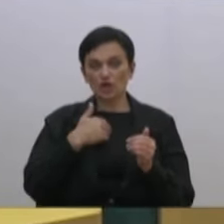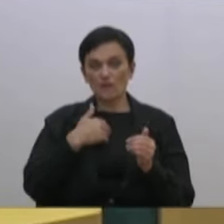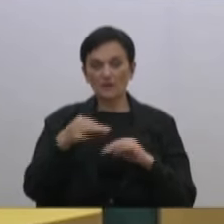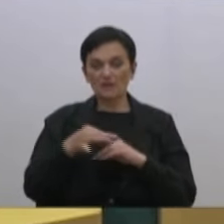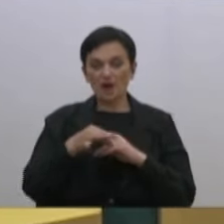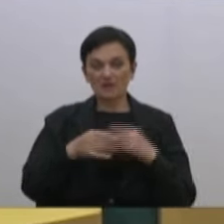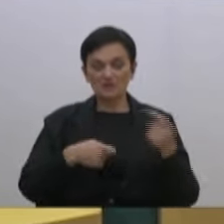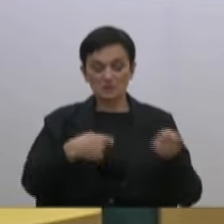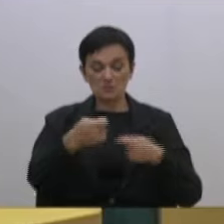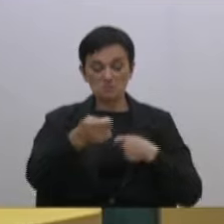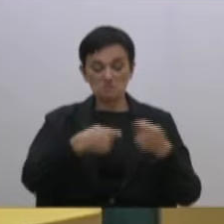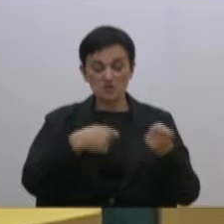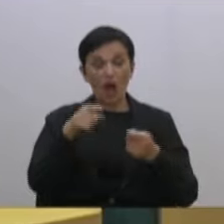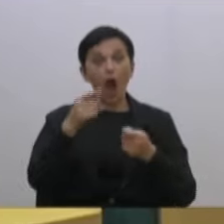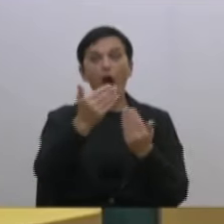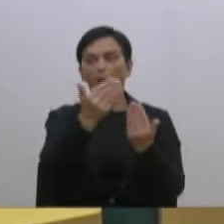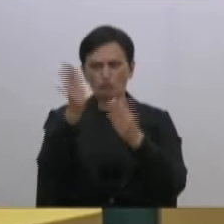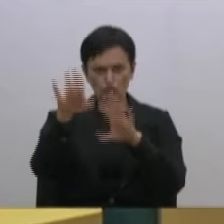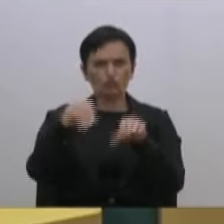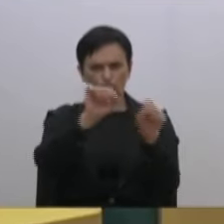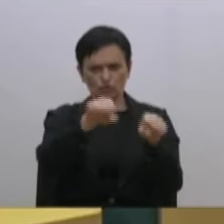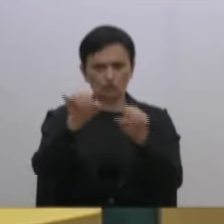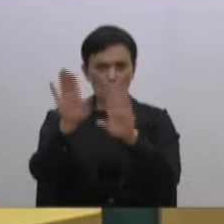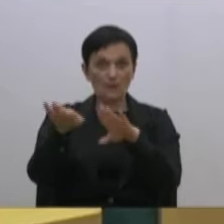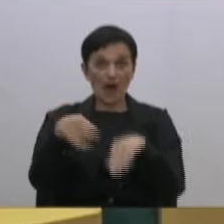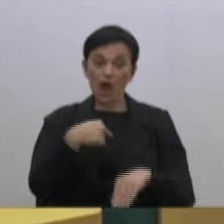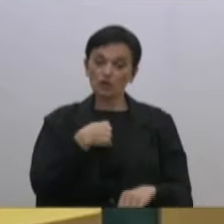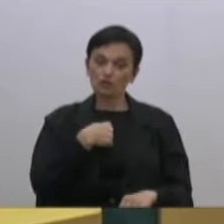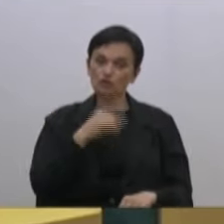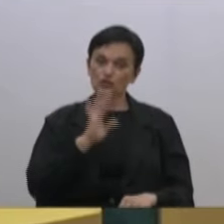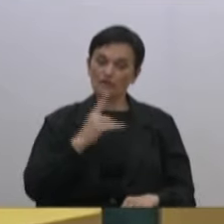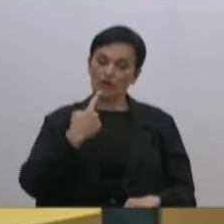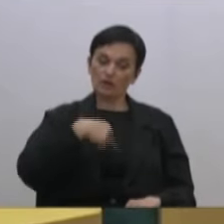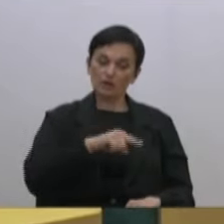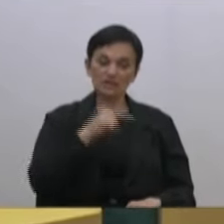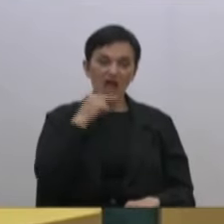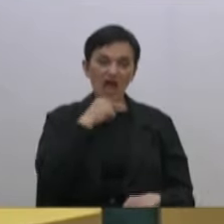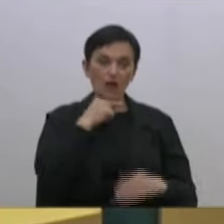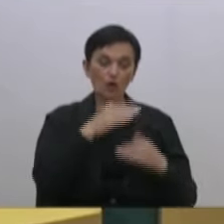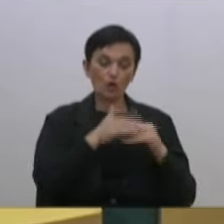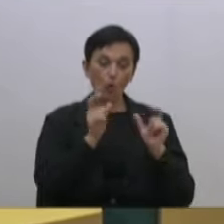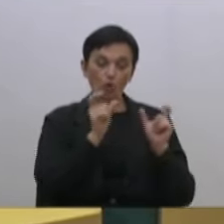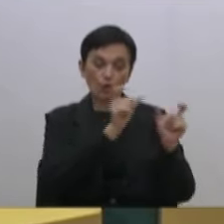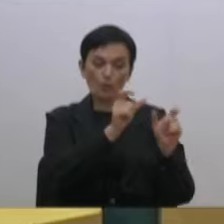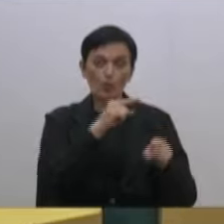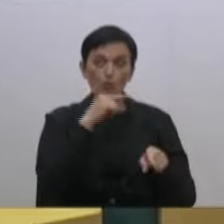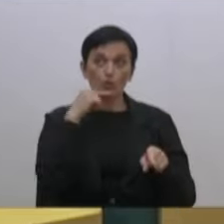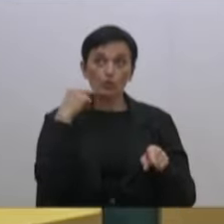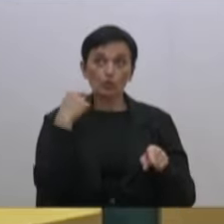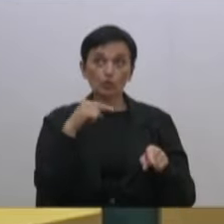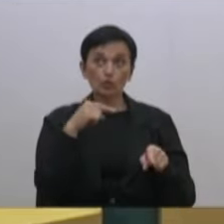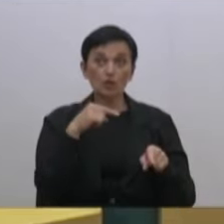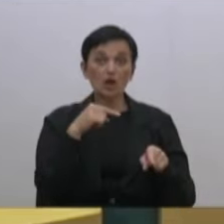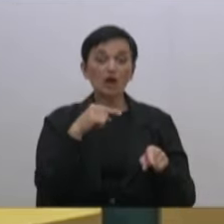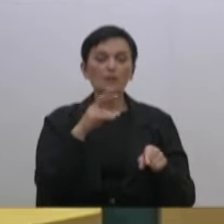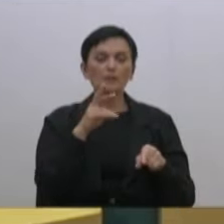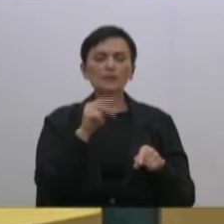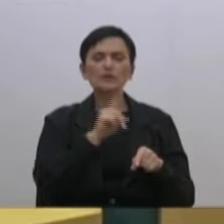ბიზნესსა. და მისთვის შეიძლება თურმე და ჩვენ ეკონომიკური სანქციები უნდა დაგვეწესებინა რუსეთისთვის, რომელიც უბრალოდ